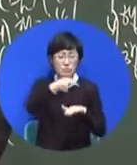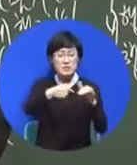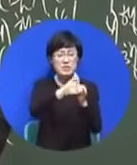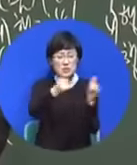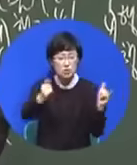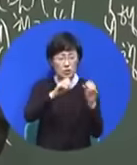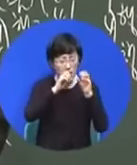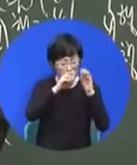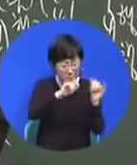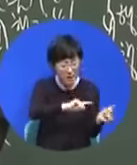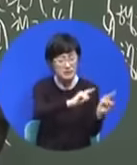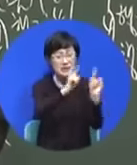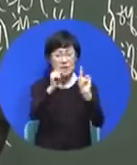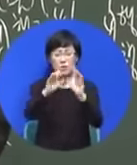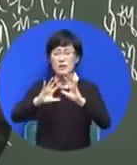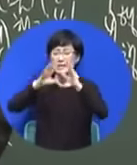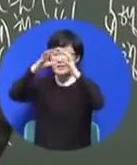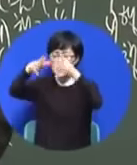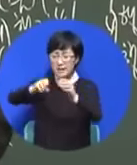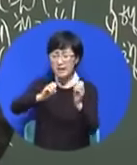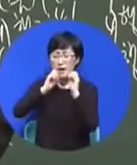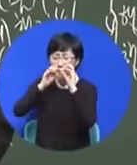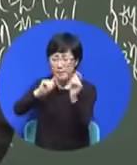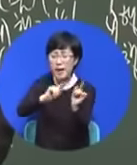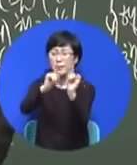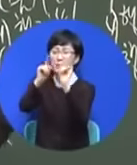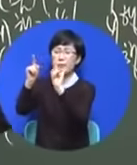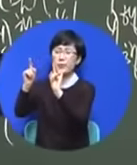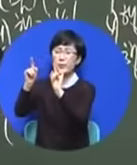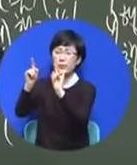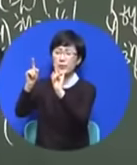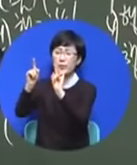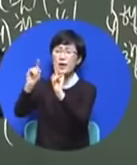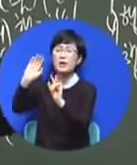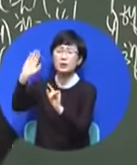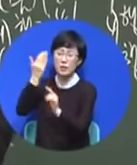세계 살리는 하나님의 능력 회복하는 한해가 되게 해